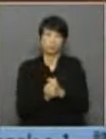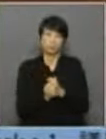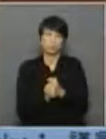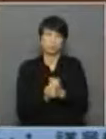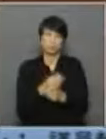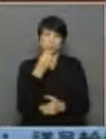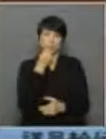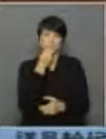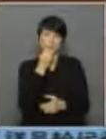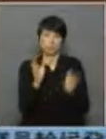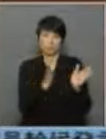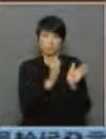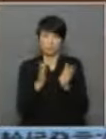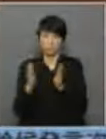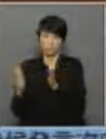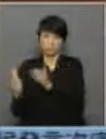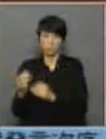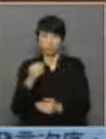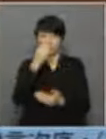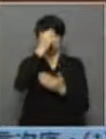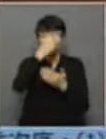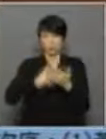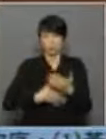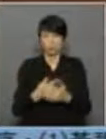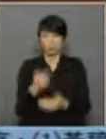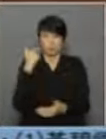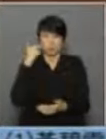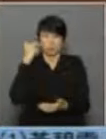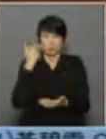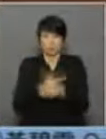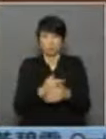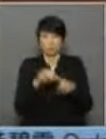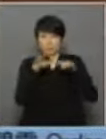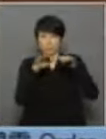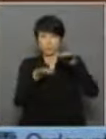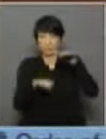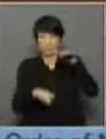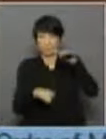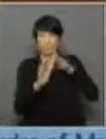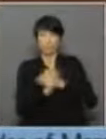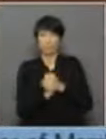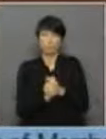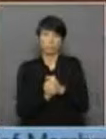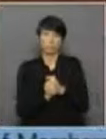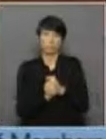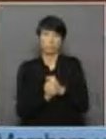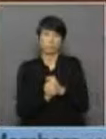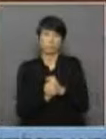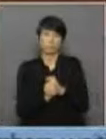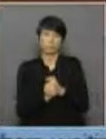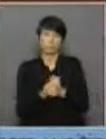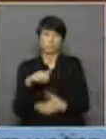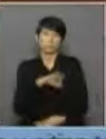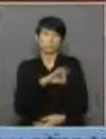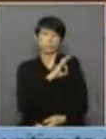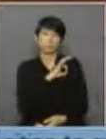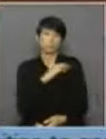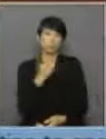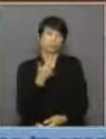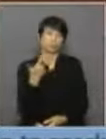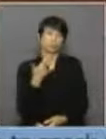港處理廢物嘅政策其實已經嚴重落後於鄰近地區，係咪？嗱，本會亦都曾經多